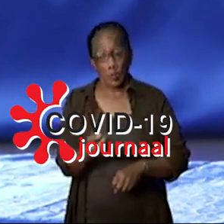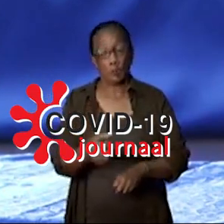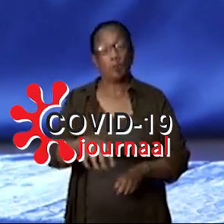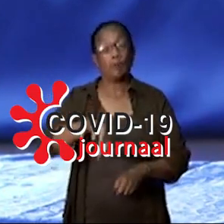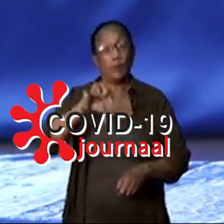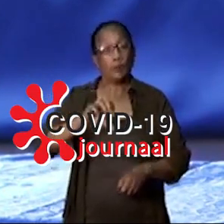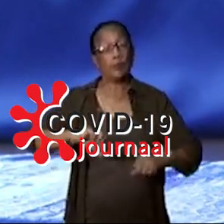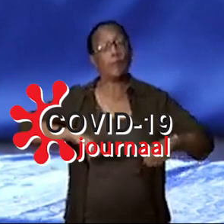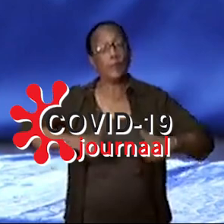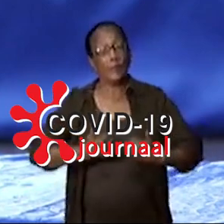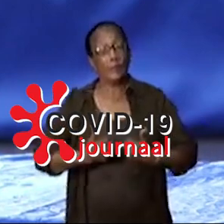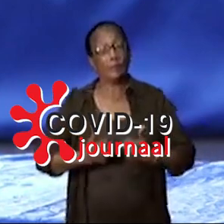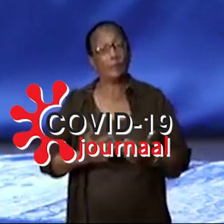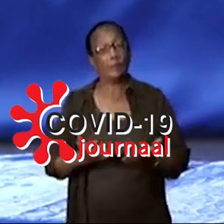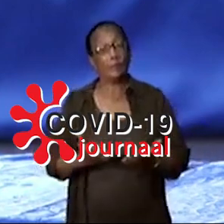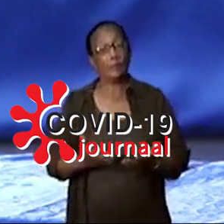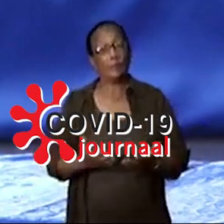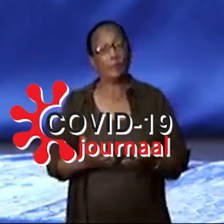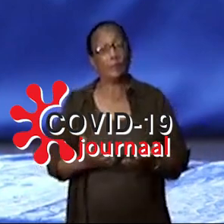leven te roepen. Om